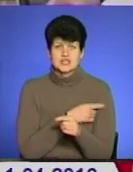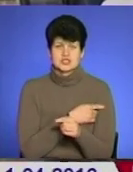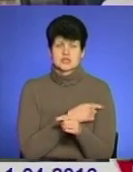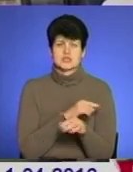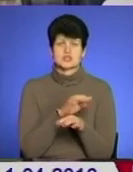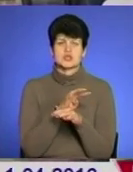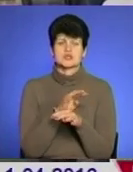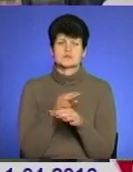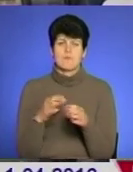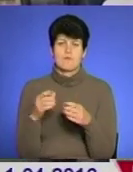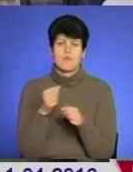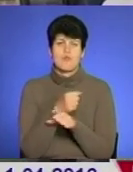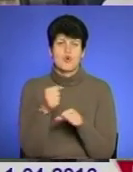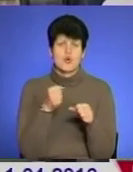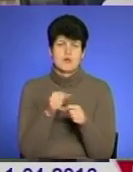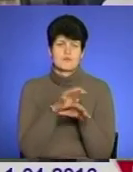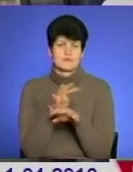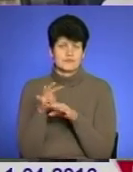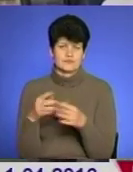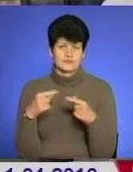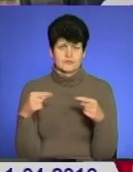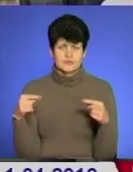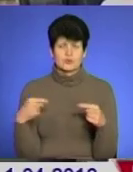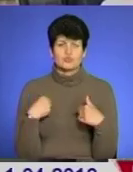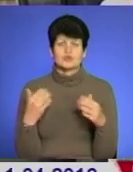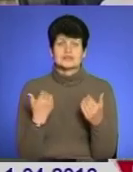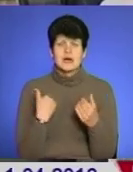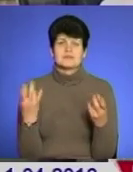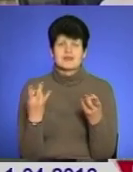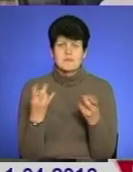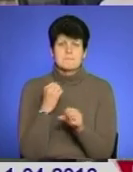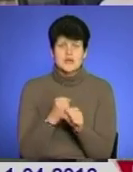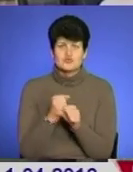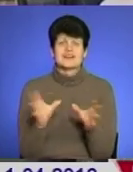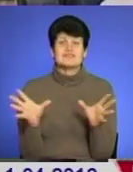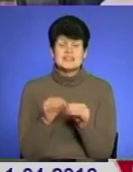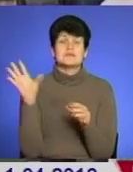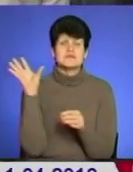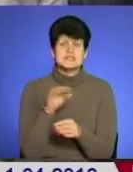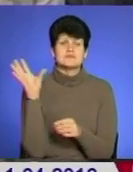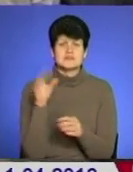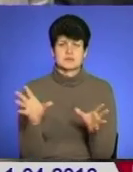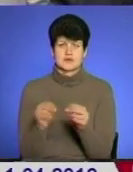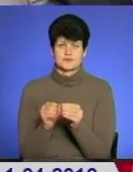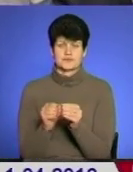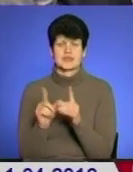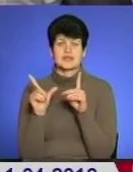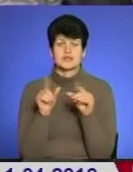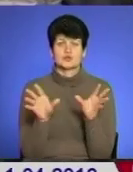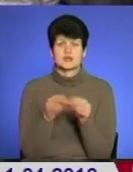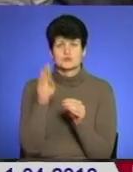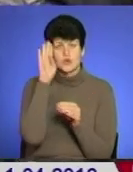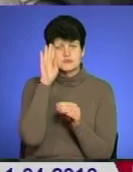мінометів, кулеметів і других гармат. Тому нам треба працювати над цим всім разом. Їду з хлопцями на схід,